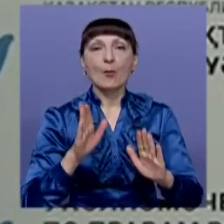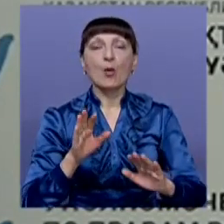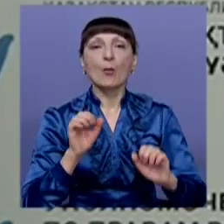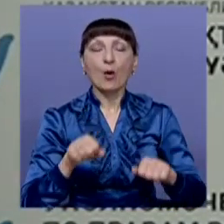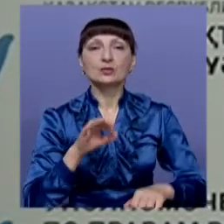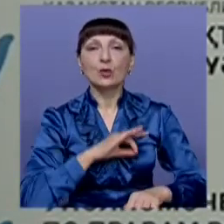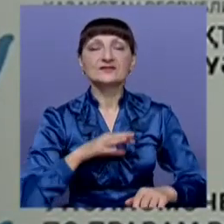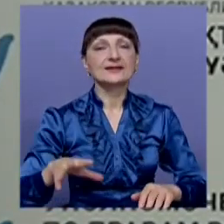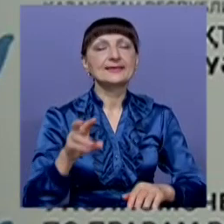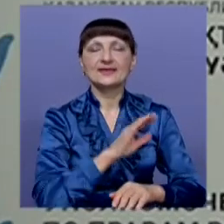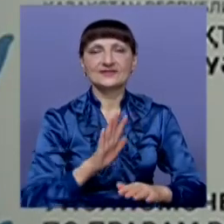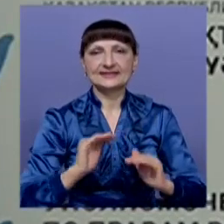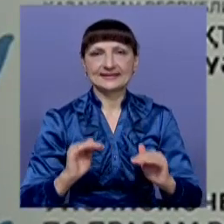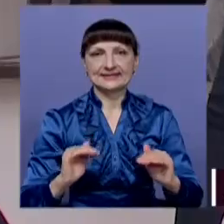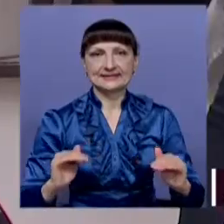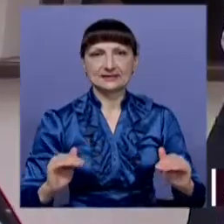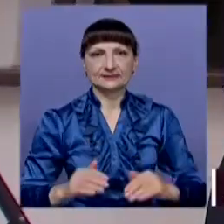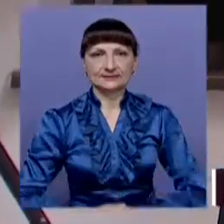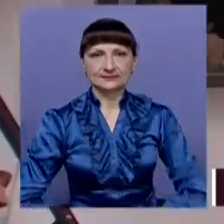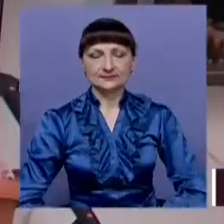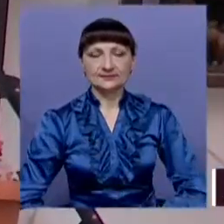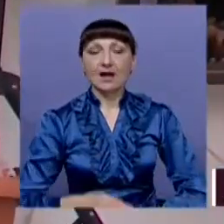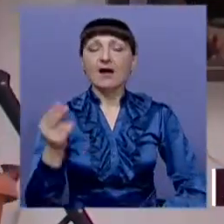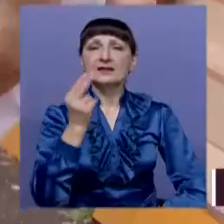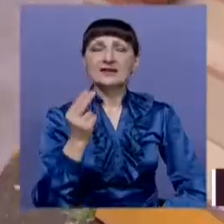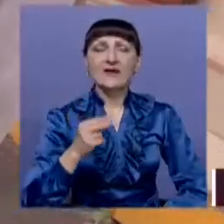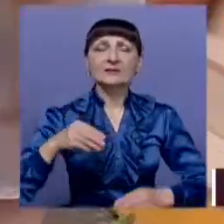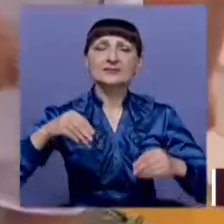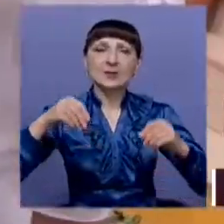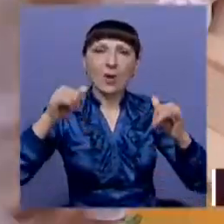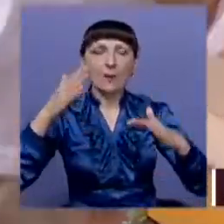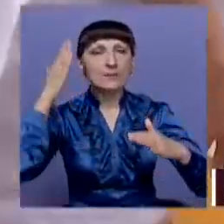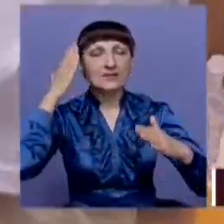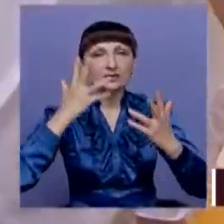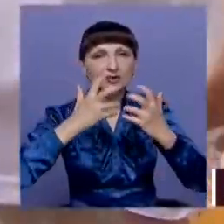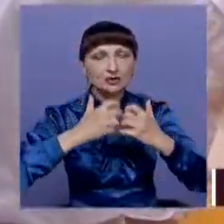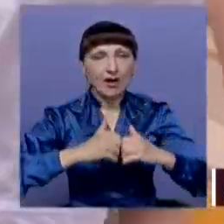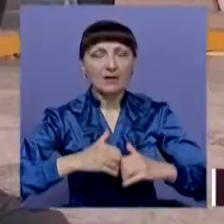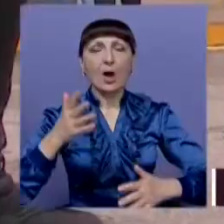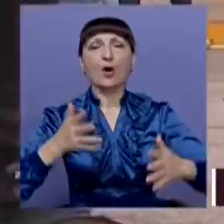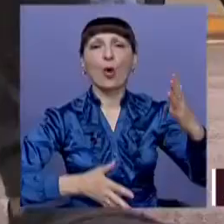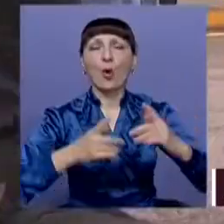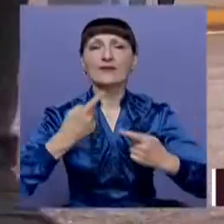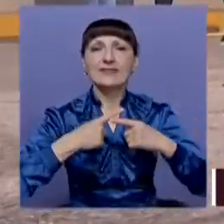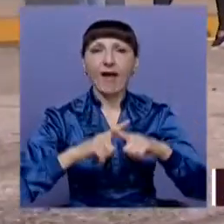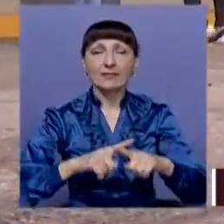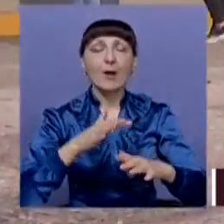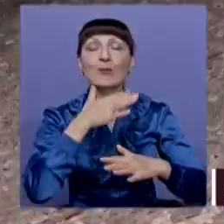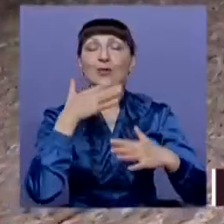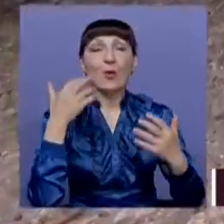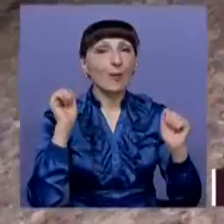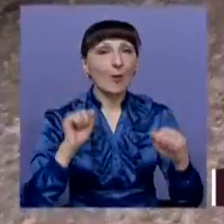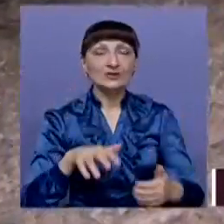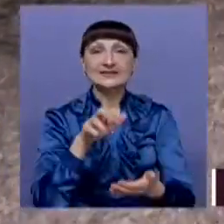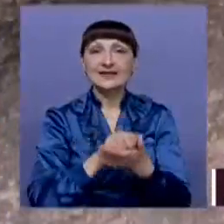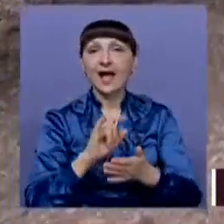пользоваться далеко не все наши маленькие сограждане. Рисование песком, ментальная арифметика, робототехника. Есть множество способов, как